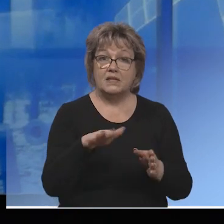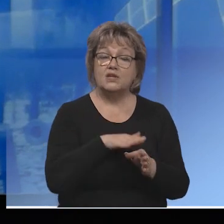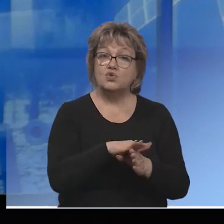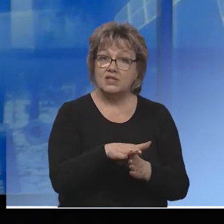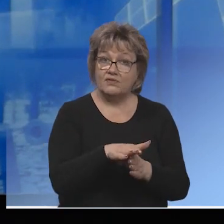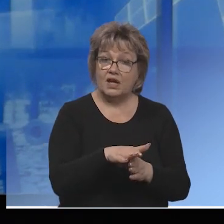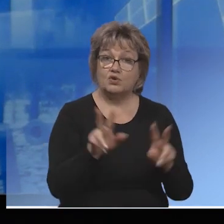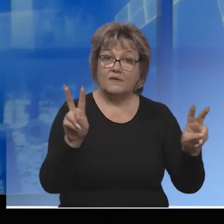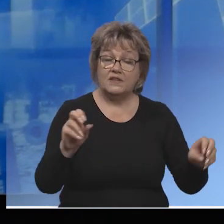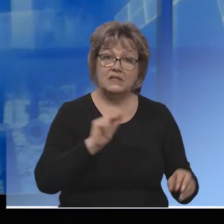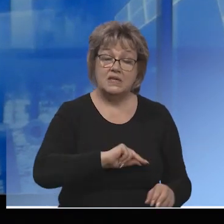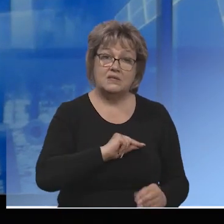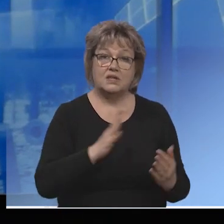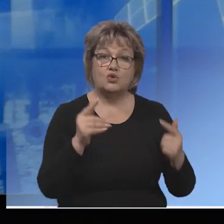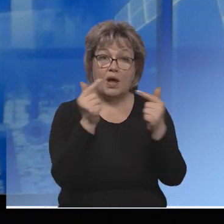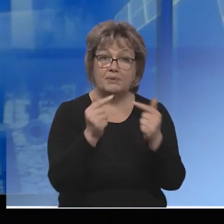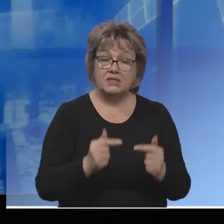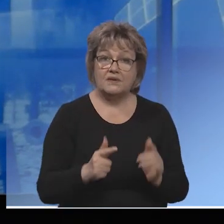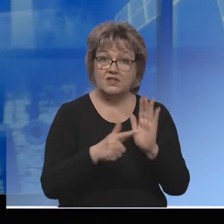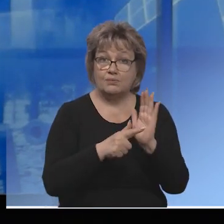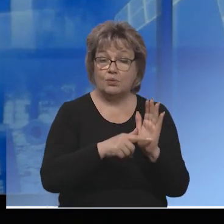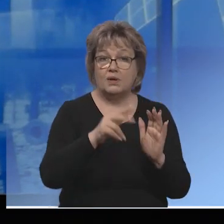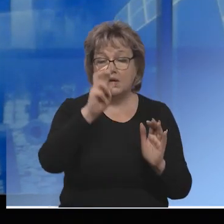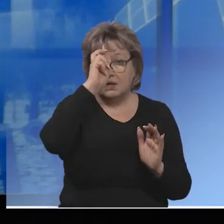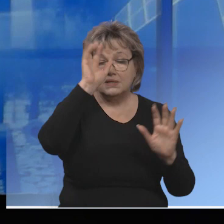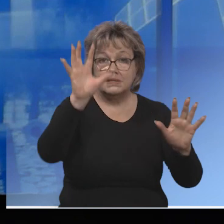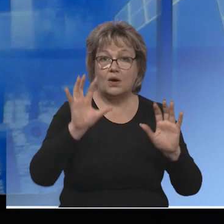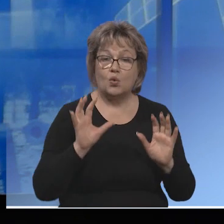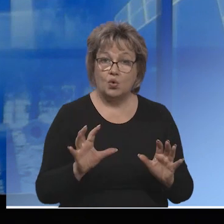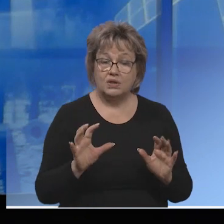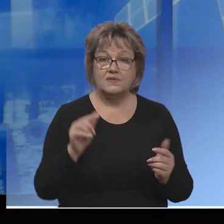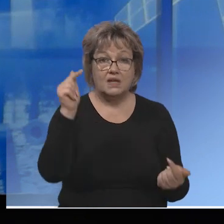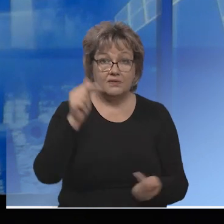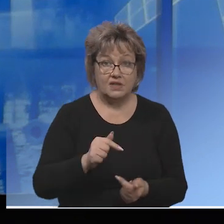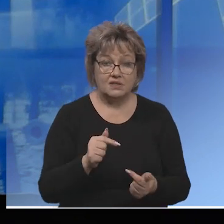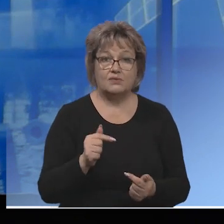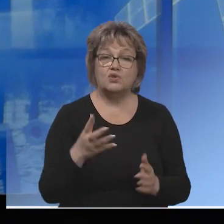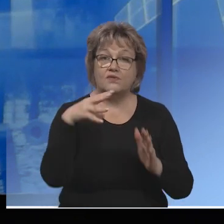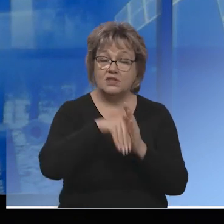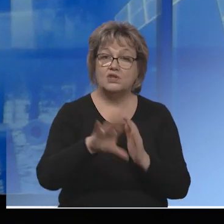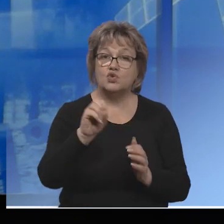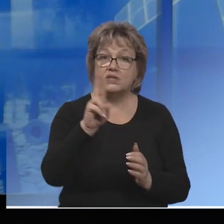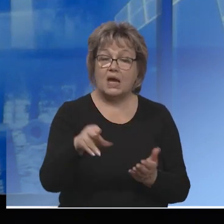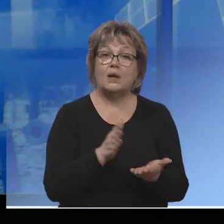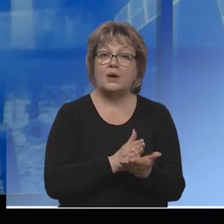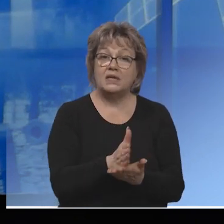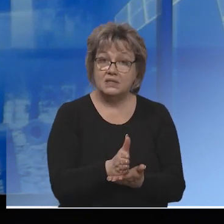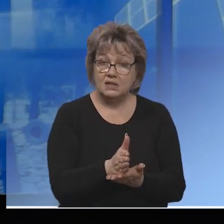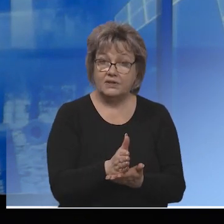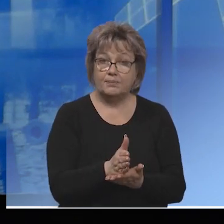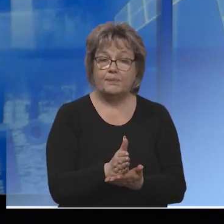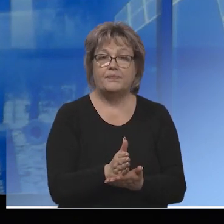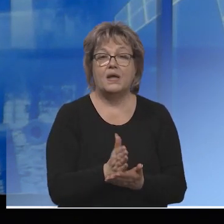они осуществляют виды деятельности, которые определены в 7-м федеральном законе как соответствующие для отнесения к социально